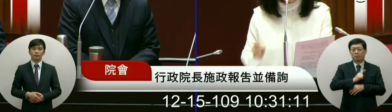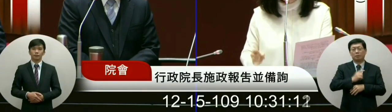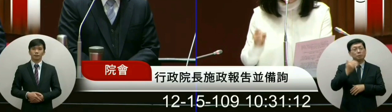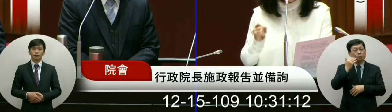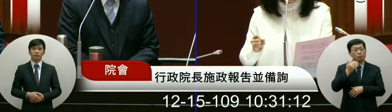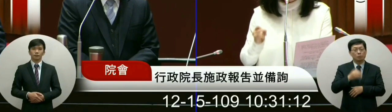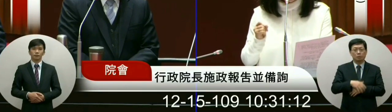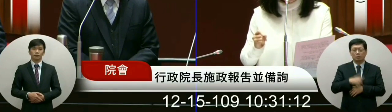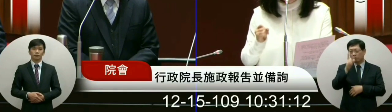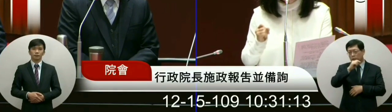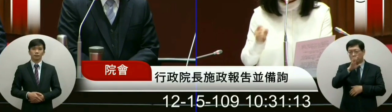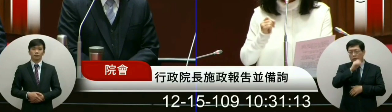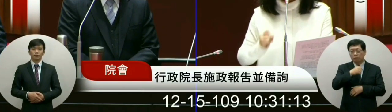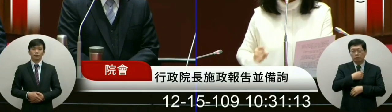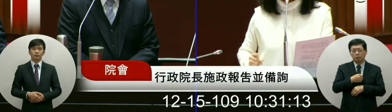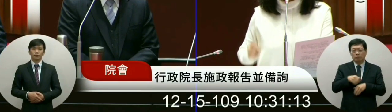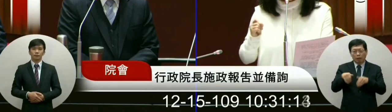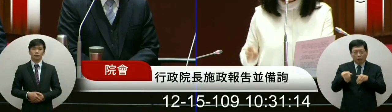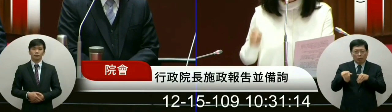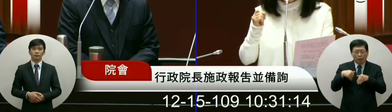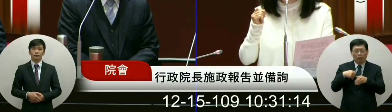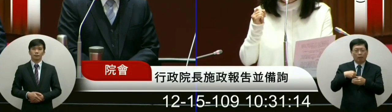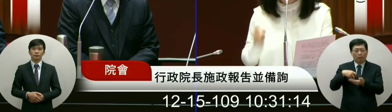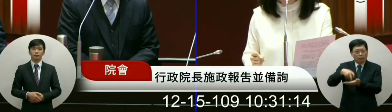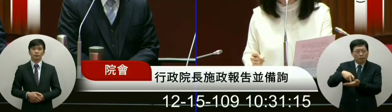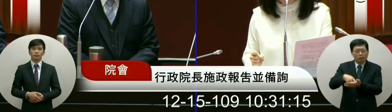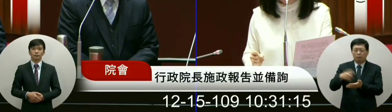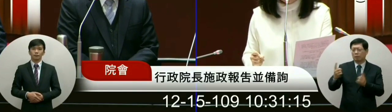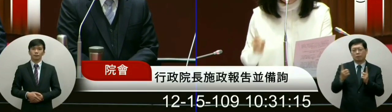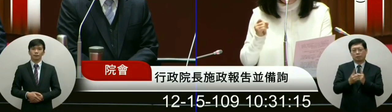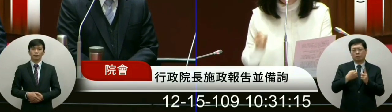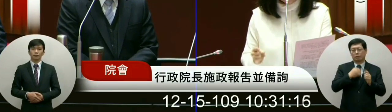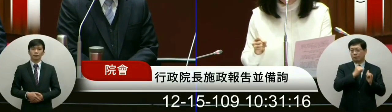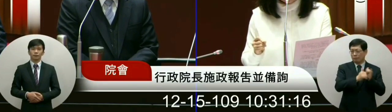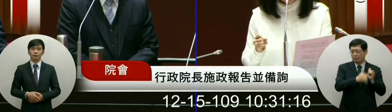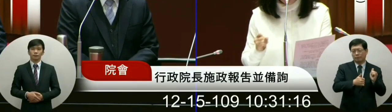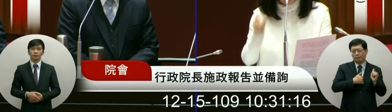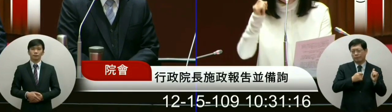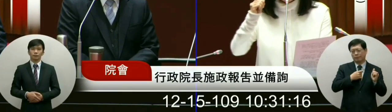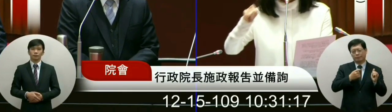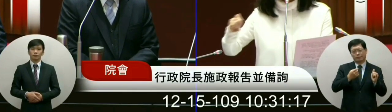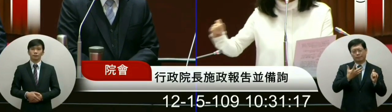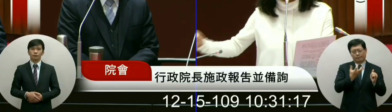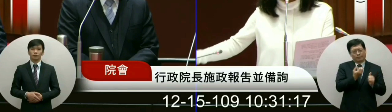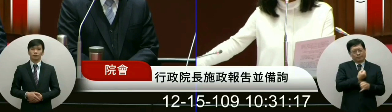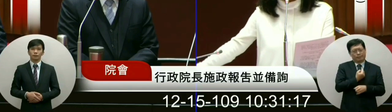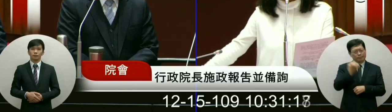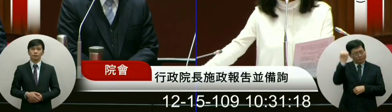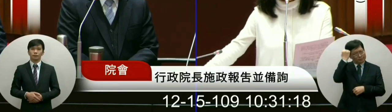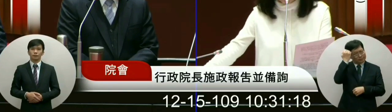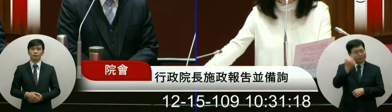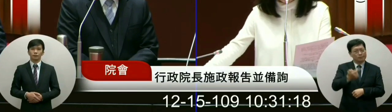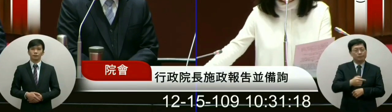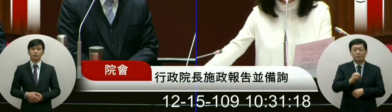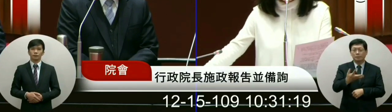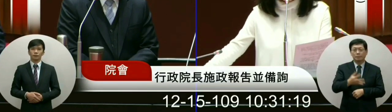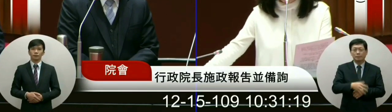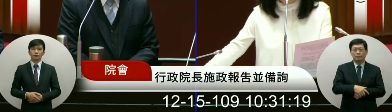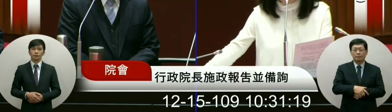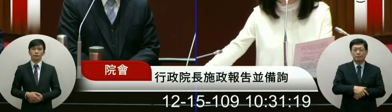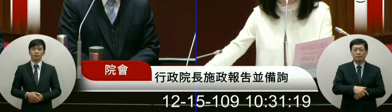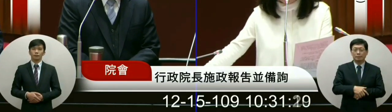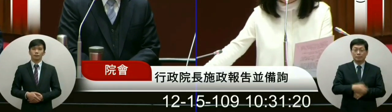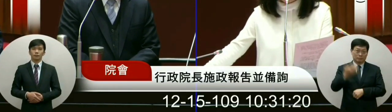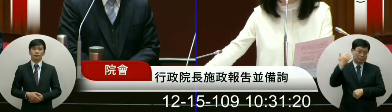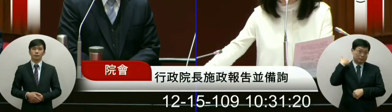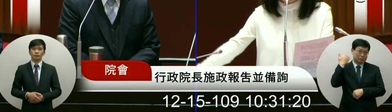果卑躬屈膝，这会让人民非常的痛心，因为